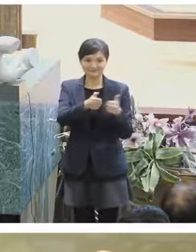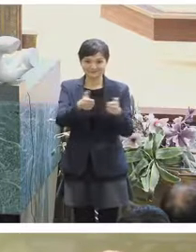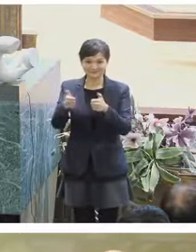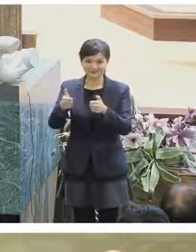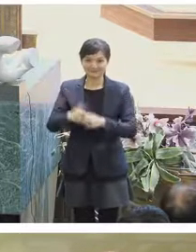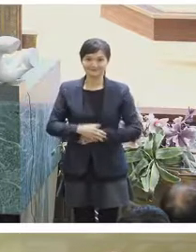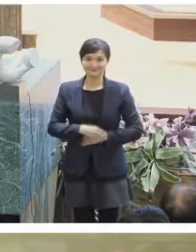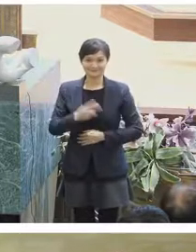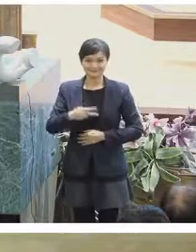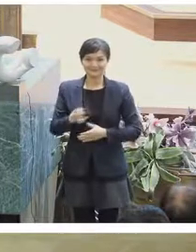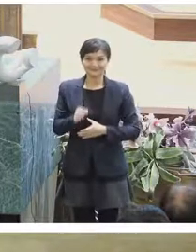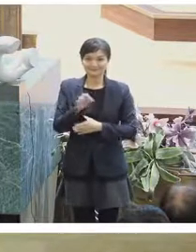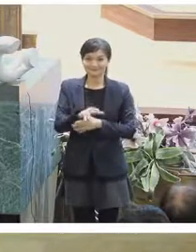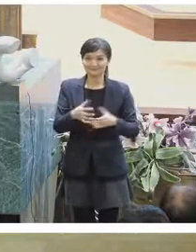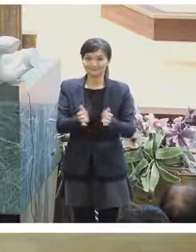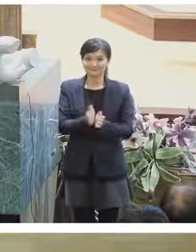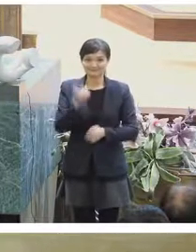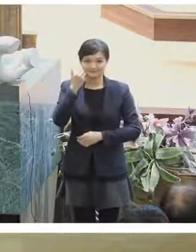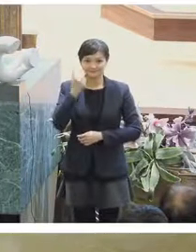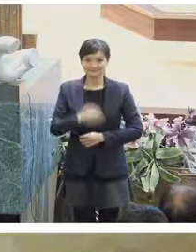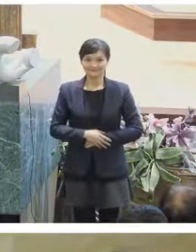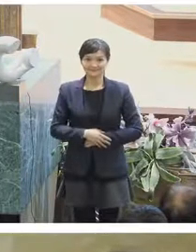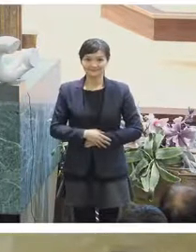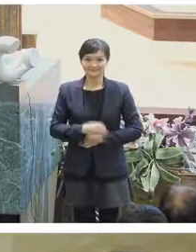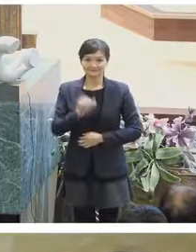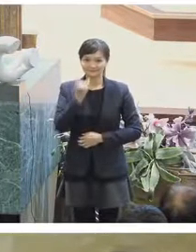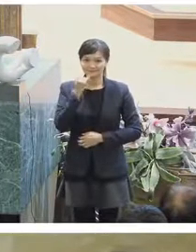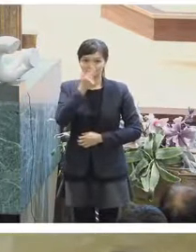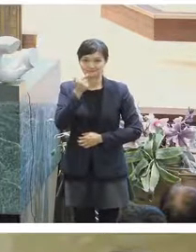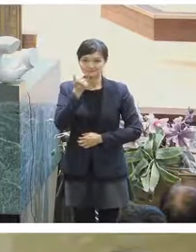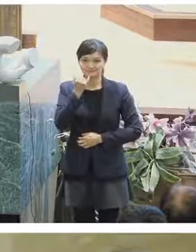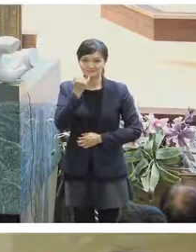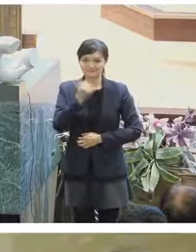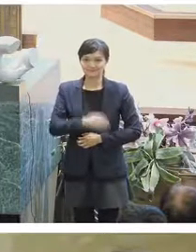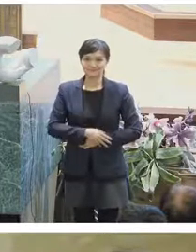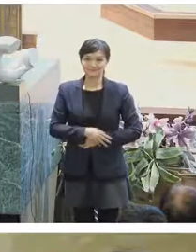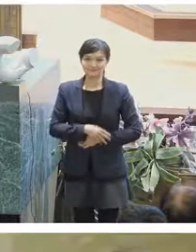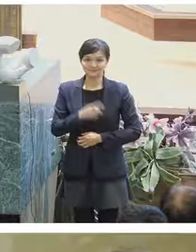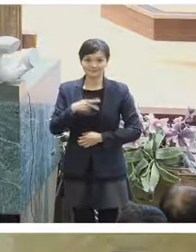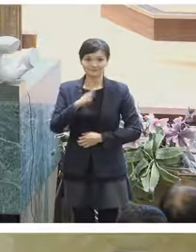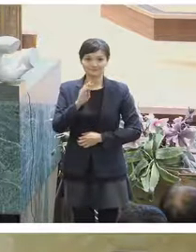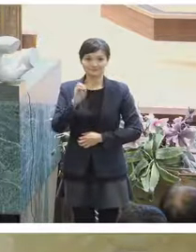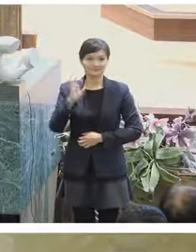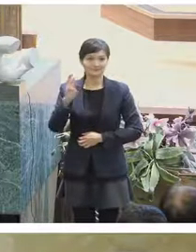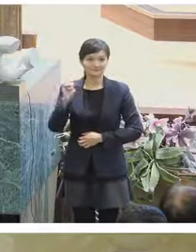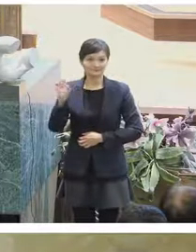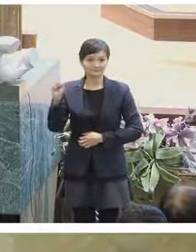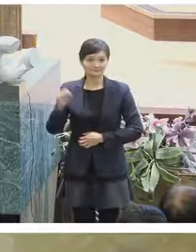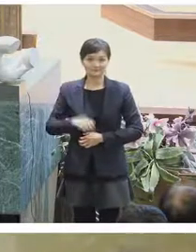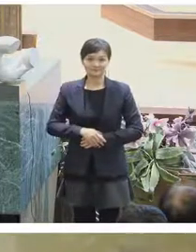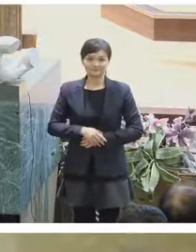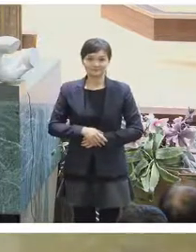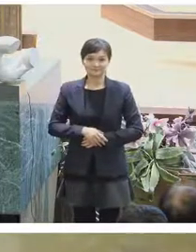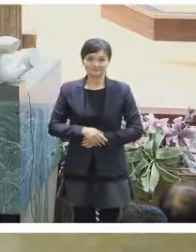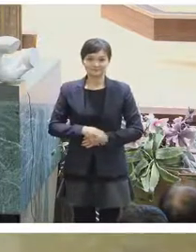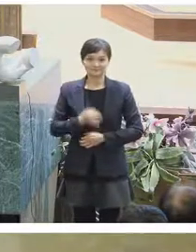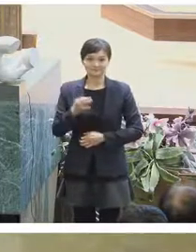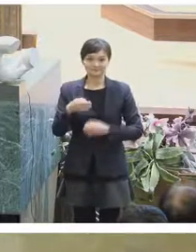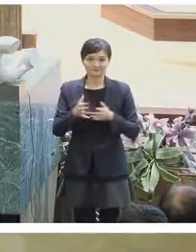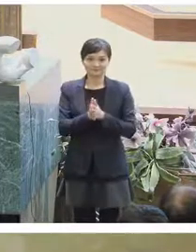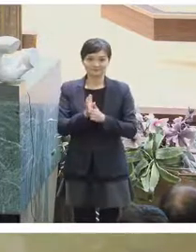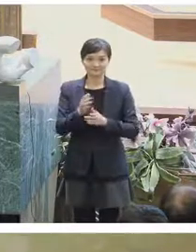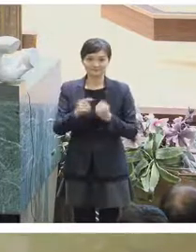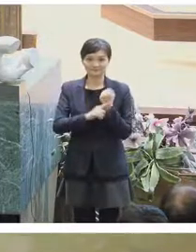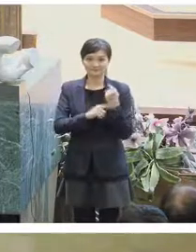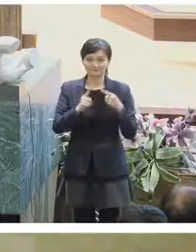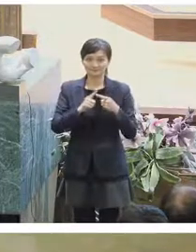再来是我们的赞助单位，包含有可立可、Vost、财团法人资